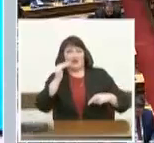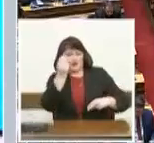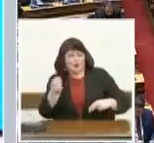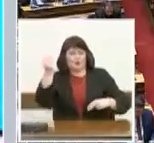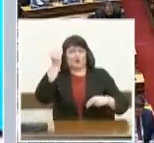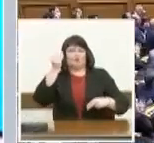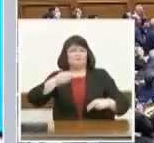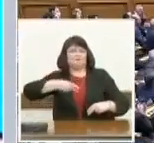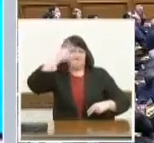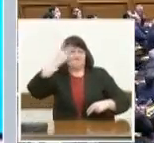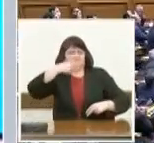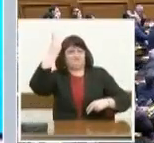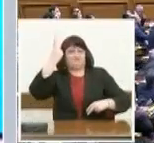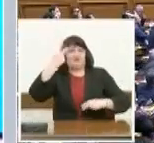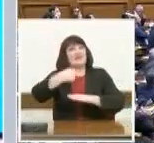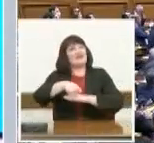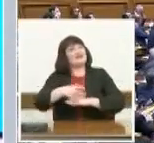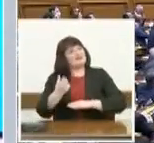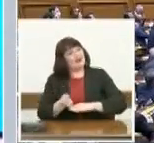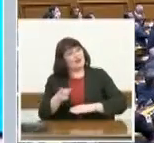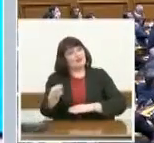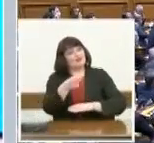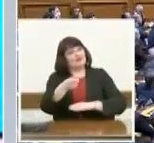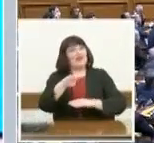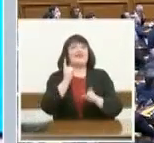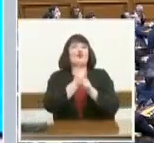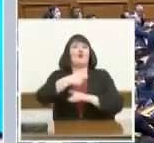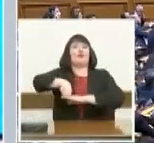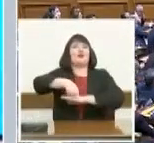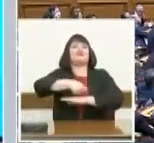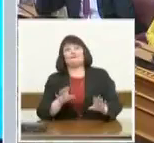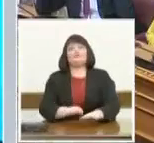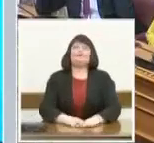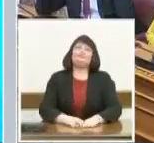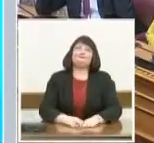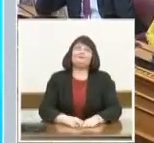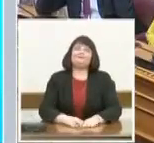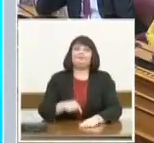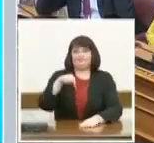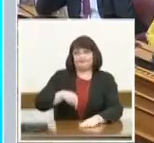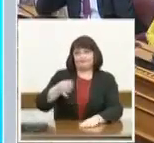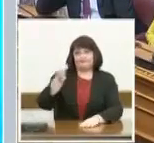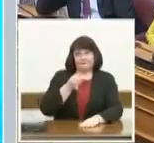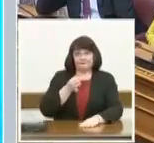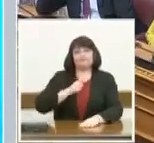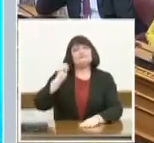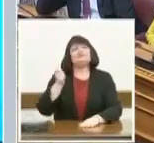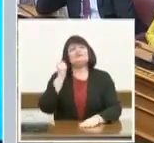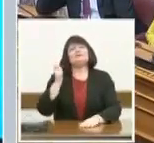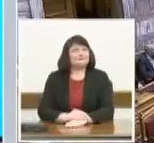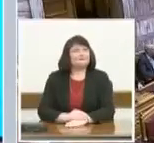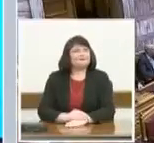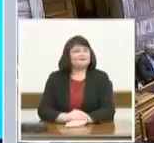στιγμή, θέλουν 600 και 700 ευρώ. Δηλαδή το μισθό ενός από τους δύο, αν δουλεύει και δύο. Δηλαδή, εν ολίγης δεν μπορούν να ανοίξουν σπίτι. Να απαντήσω